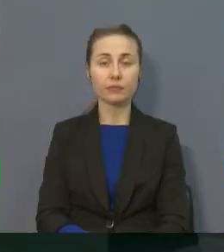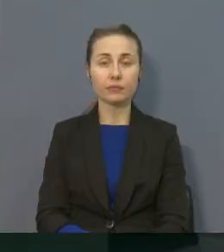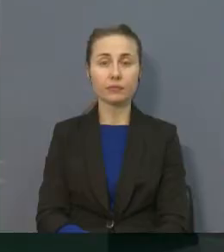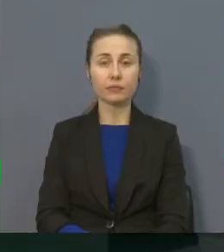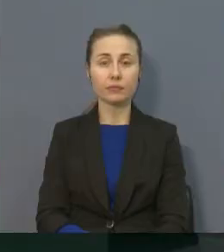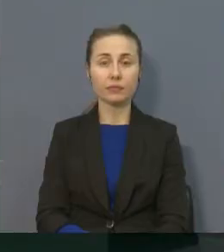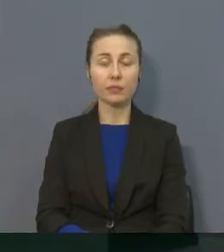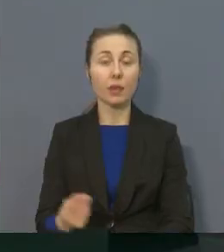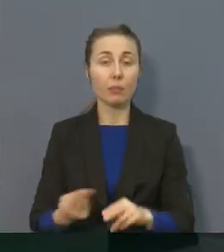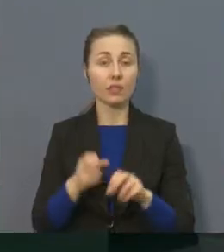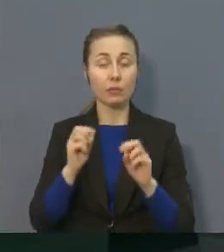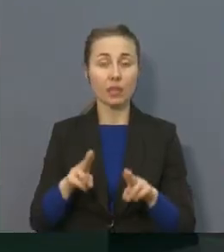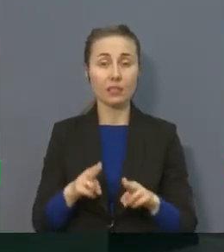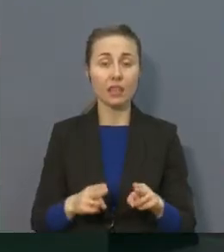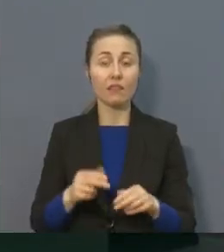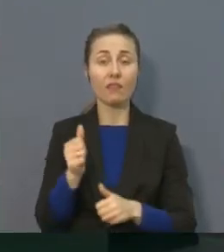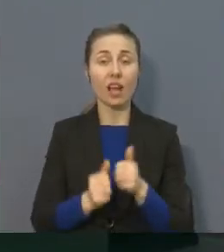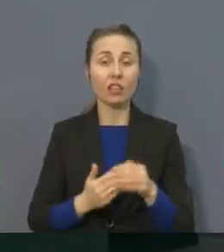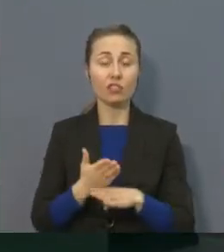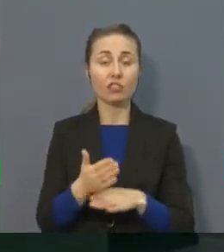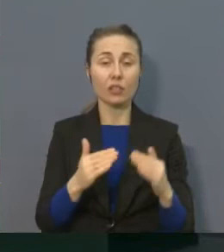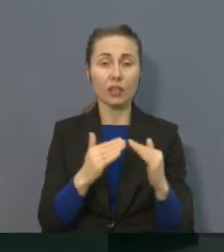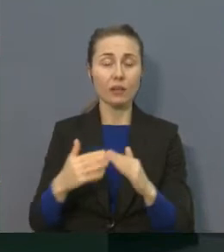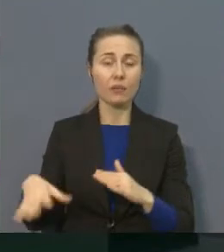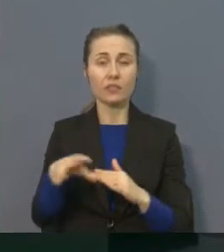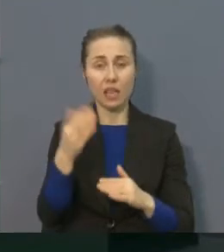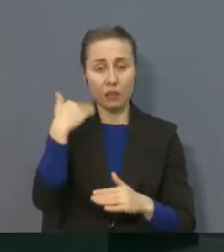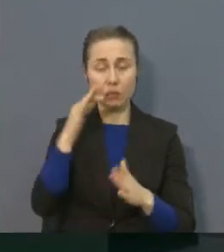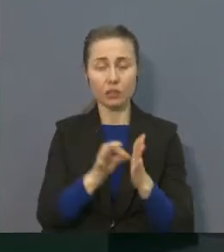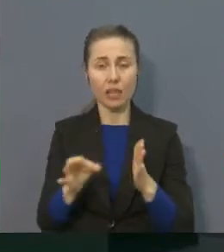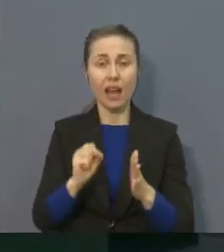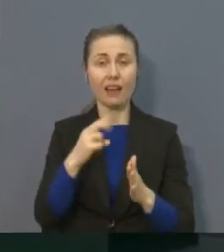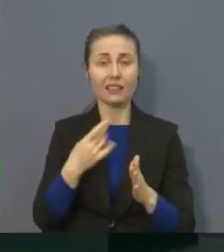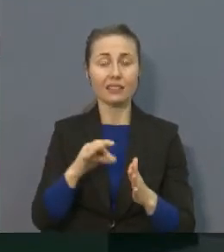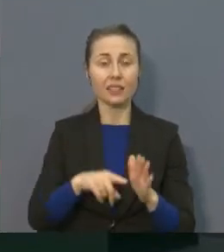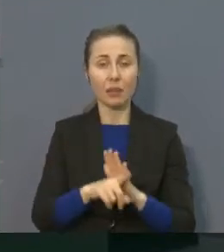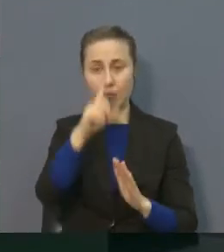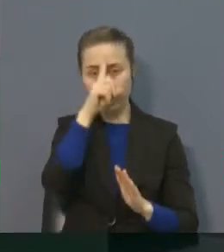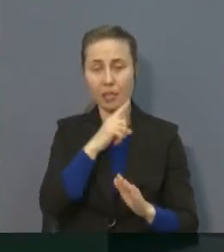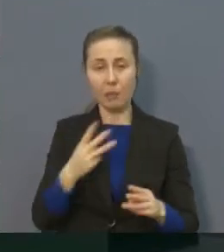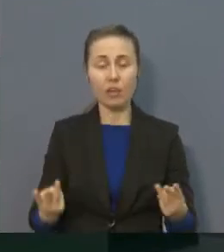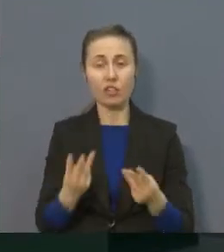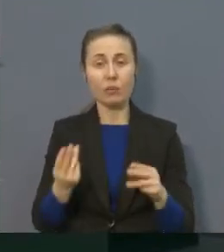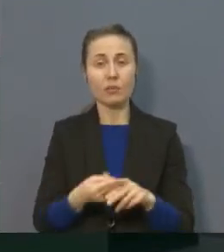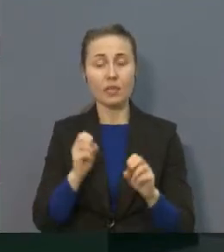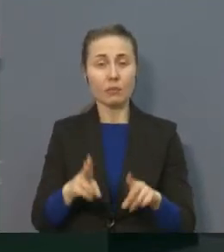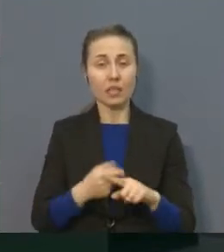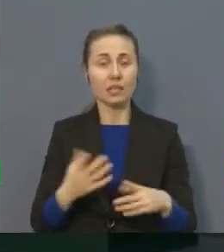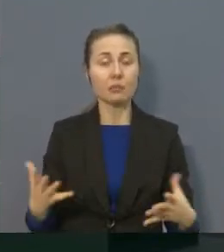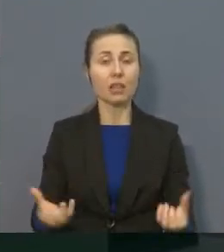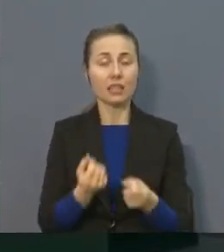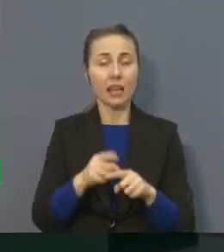облысының өрт қауіпсіздігі органдары әр үйдің қауіпсіздігі акциясын бастады. Құтқарушылар, полицейлер мен еріктілер үгіт-насихат жұмыстарын